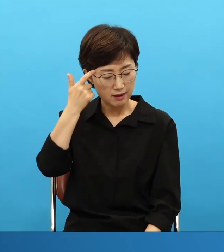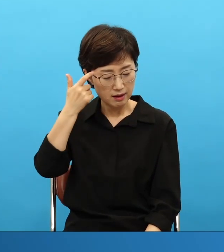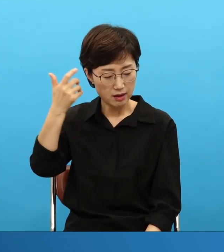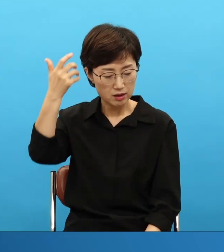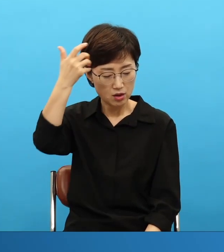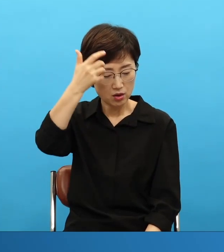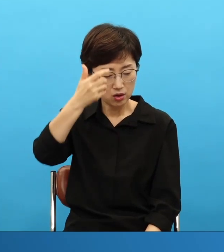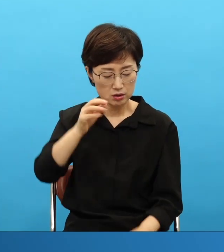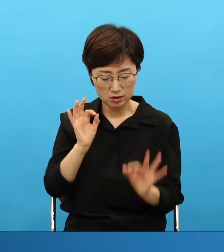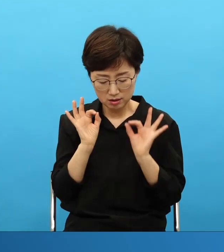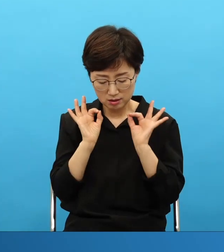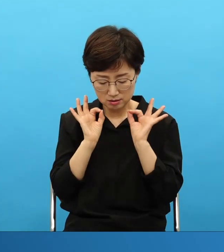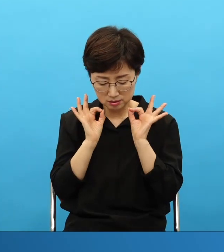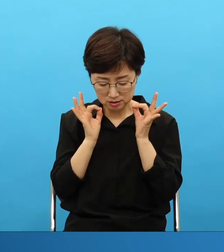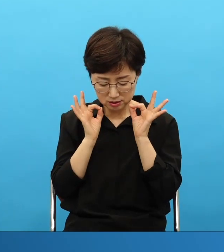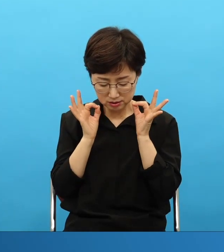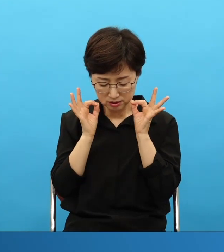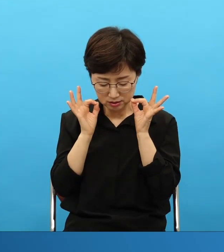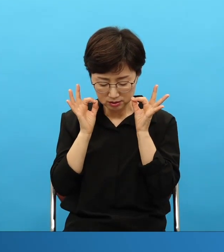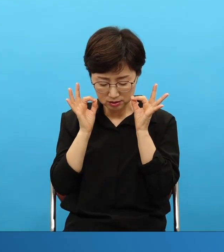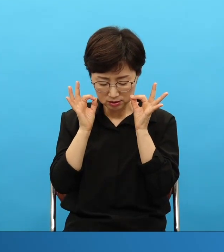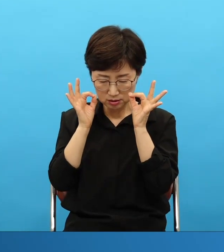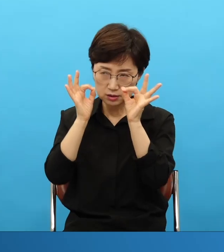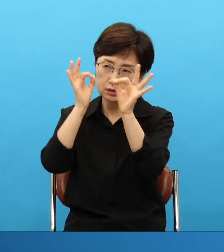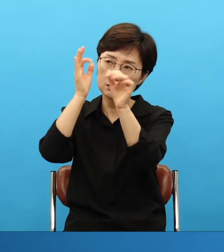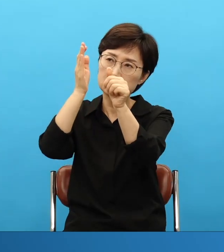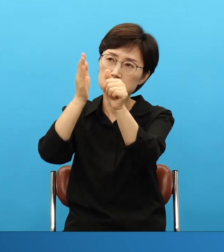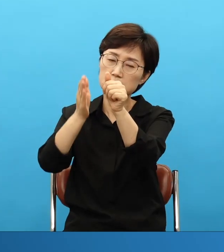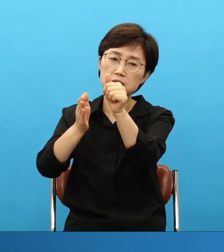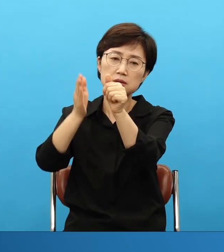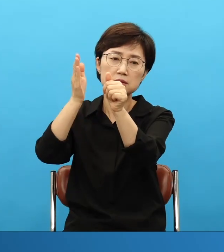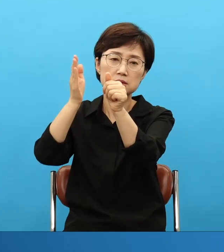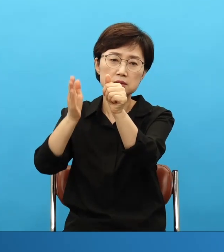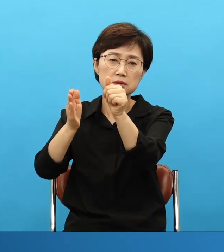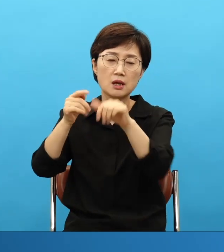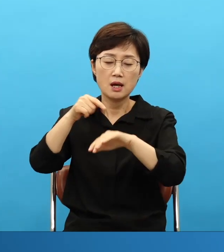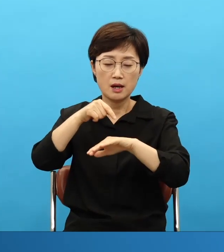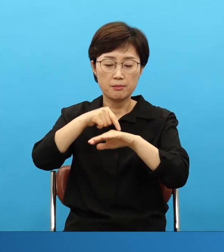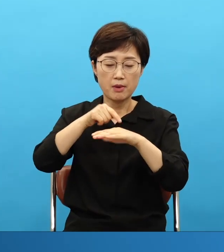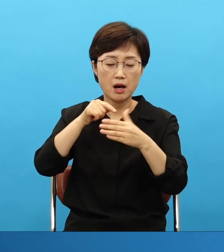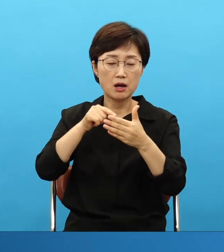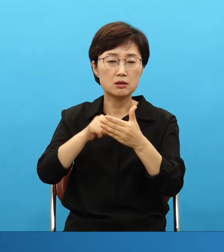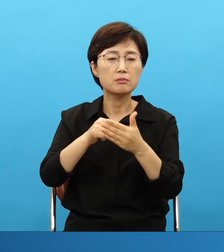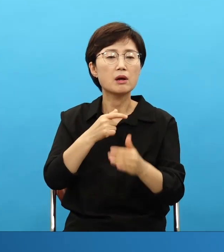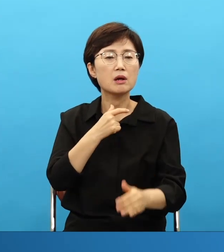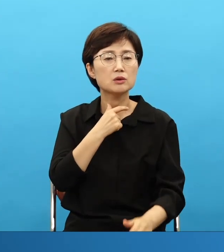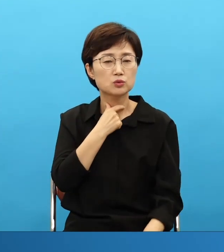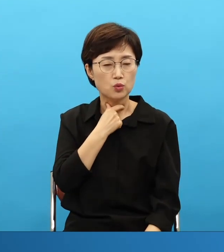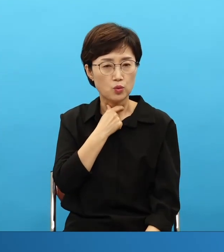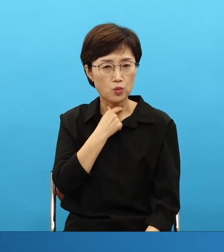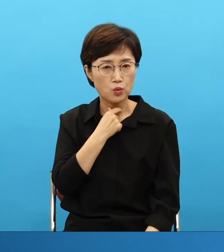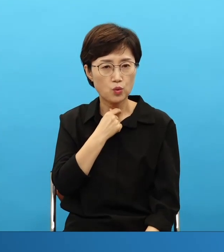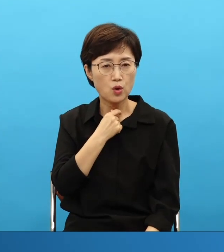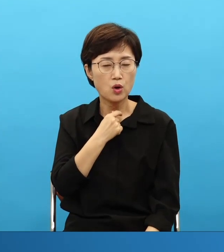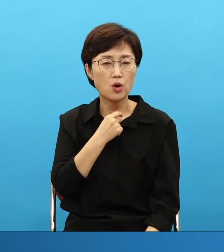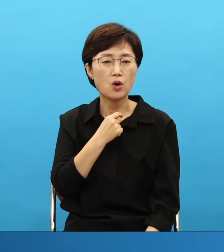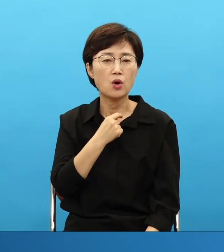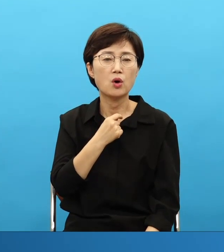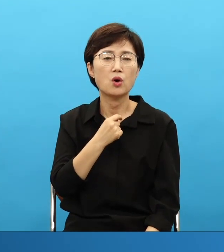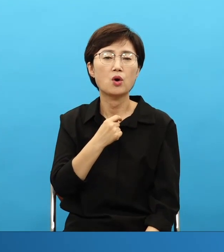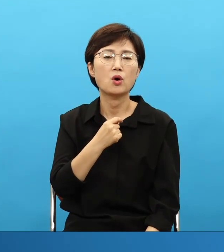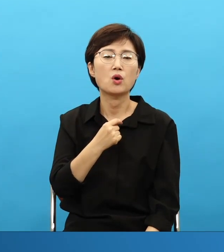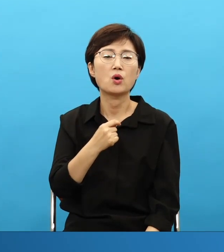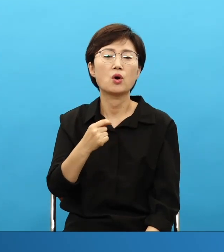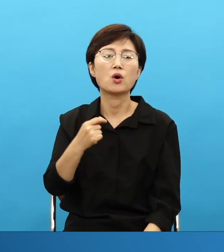내 영의 깊은 간구 마음의